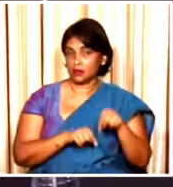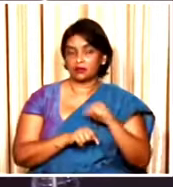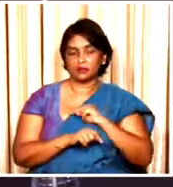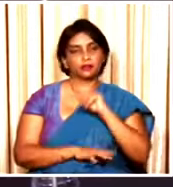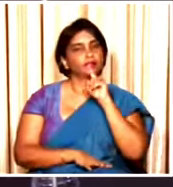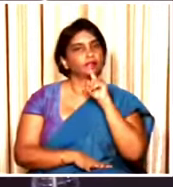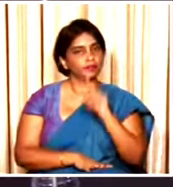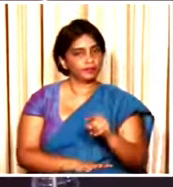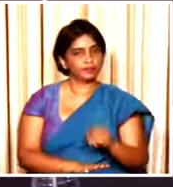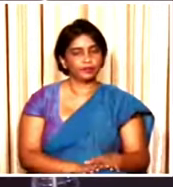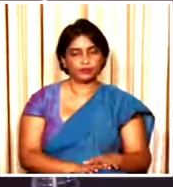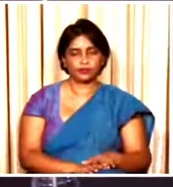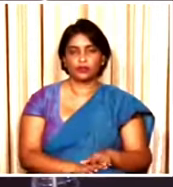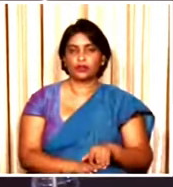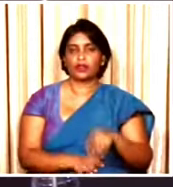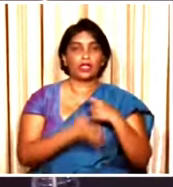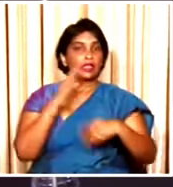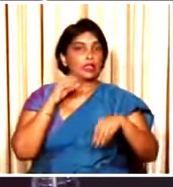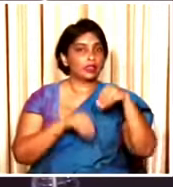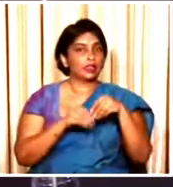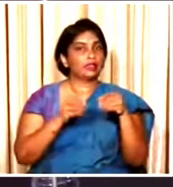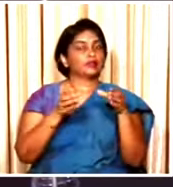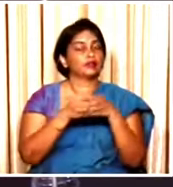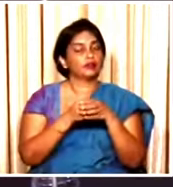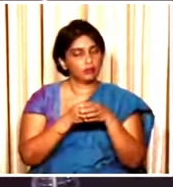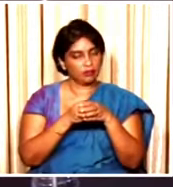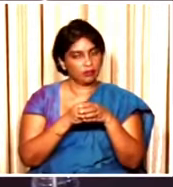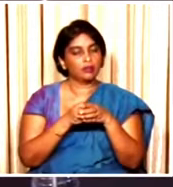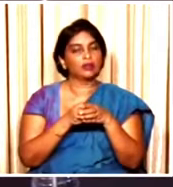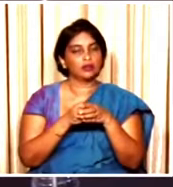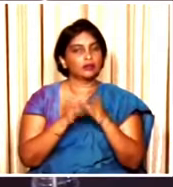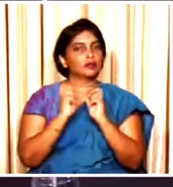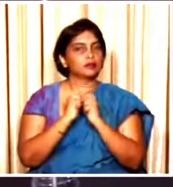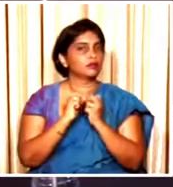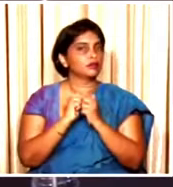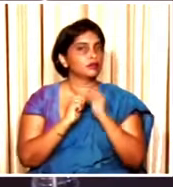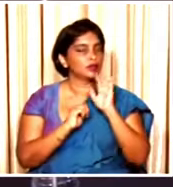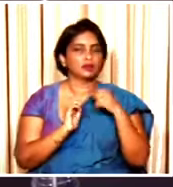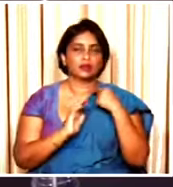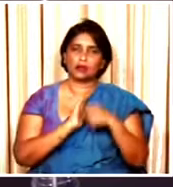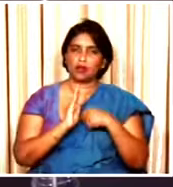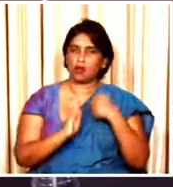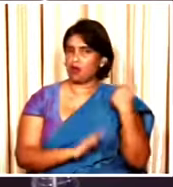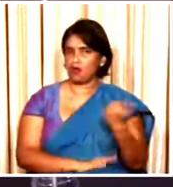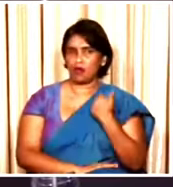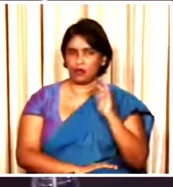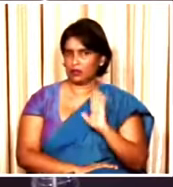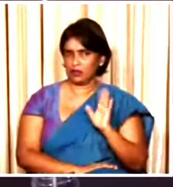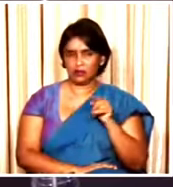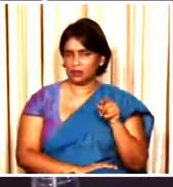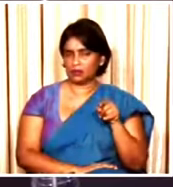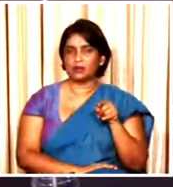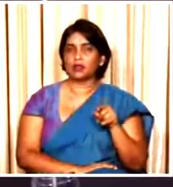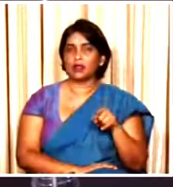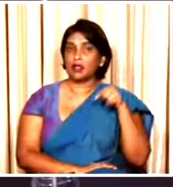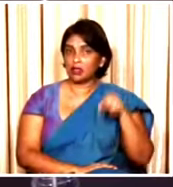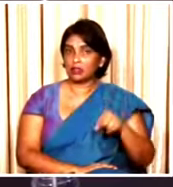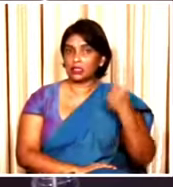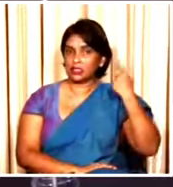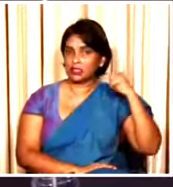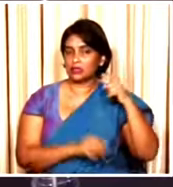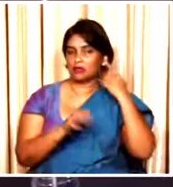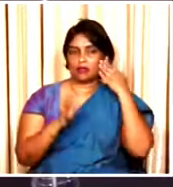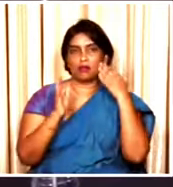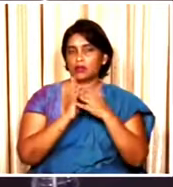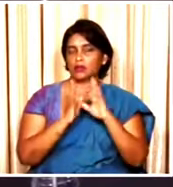අදහනවා. දේශපාලන පක්ෂයක අර්බුද ඇතිවීම මේ රටේ අලුත් දෙයක් නෙවෙයි. අද ඊයේ කාරණයක්